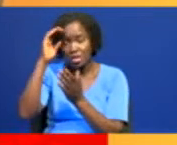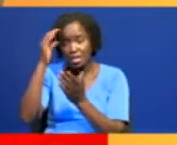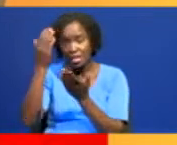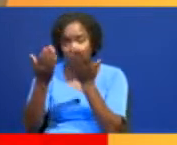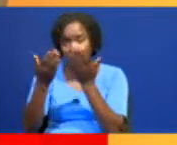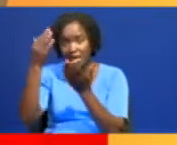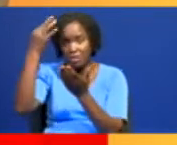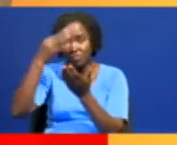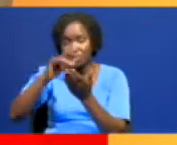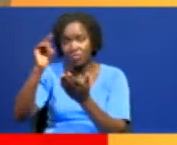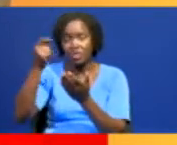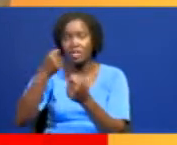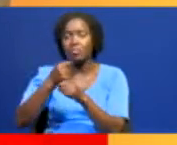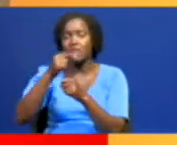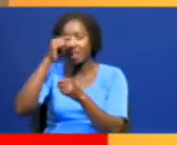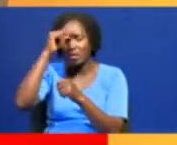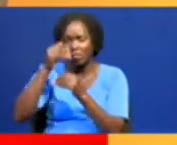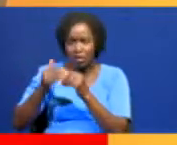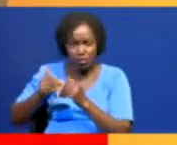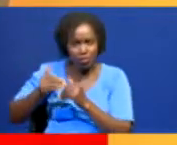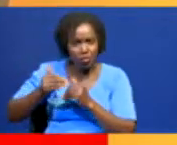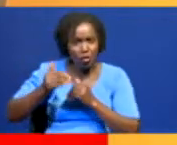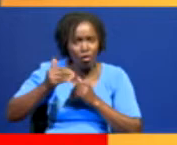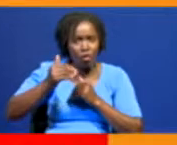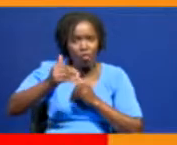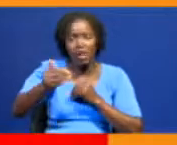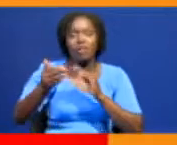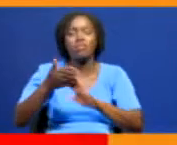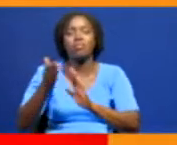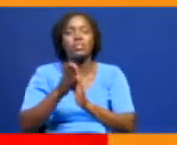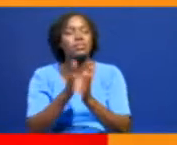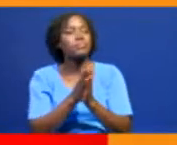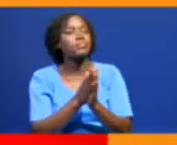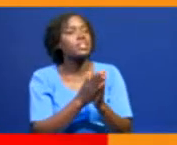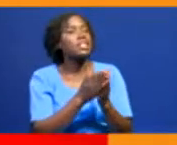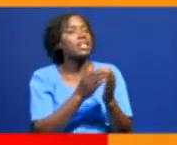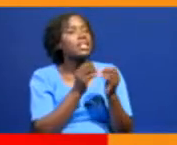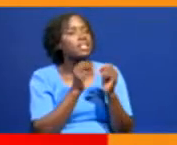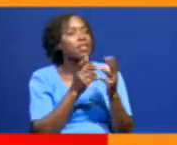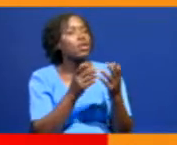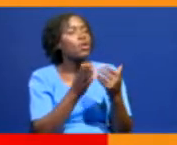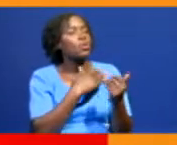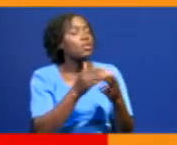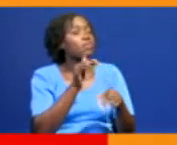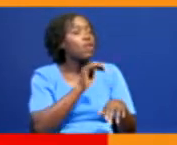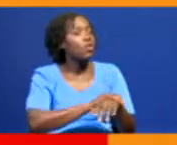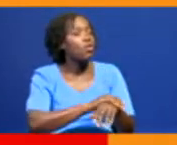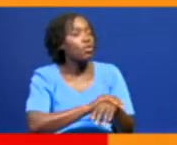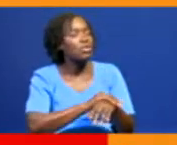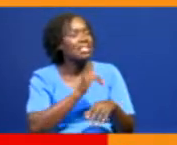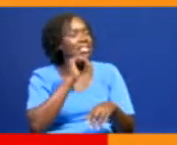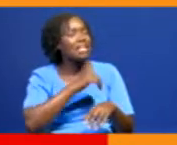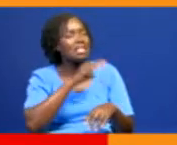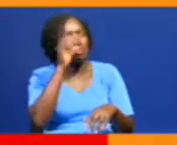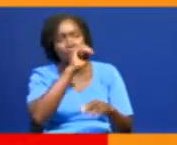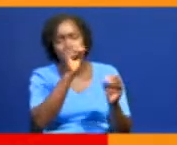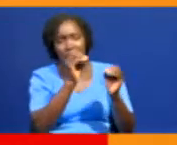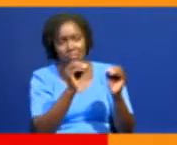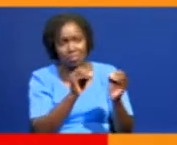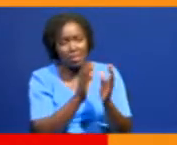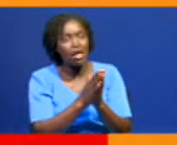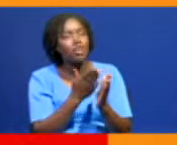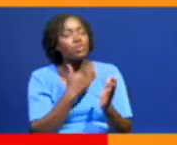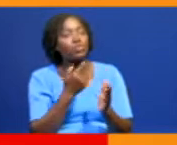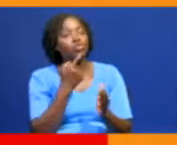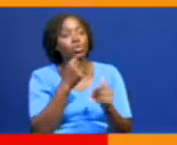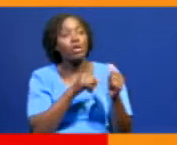hii serikali kusonga mbele zaidi kwa haraka. Yeah. Naam. Lolote baya halikosi zuri. Najua ulikuwa unataka kuzungumzia mazuri ama